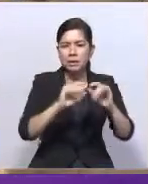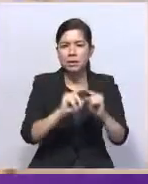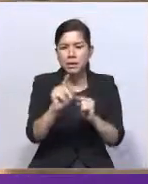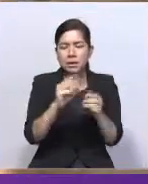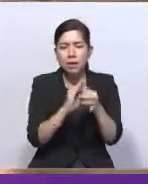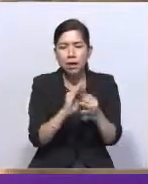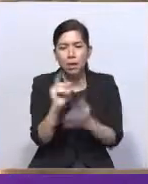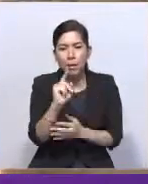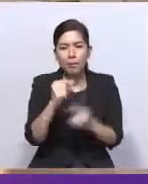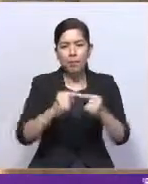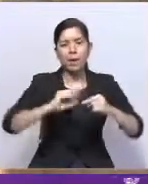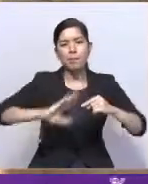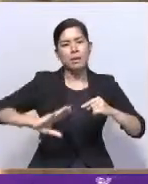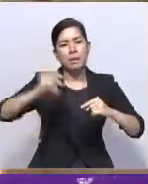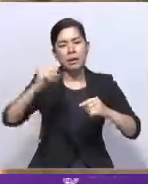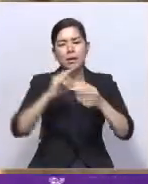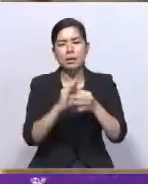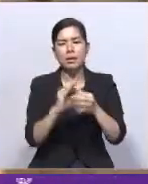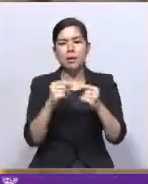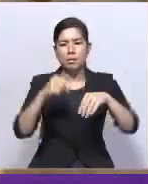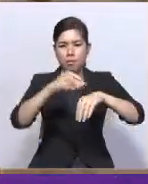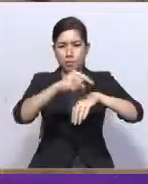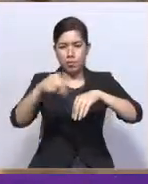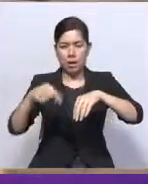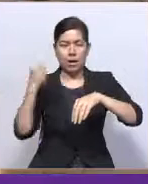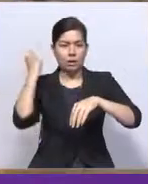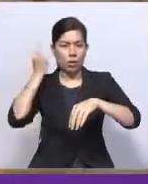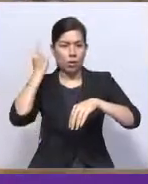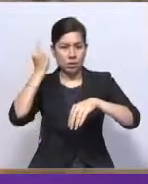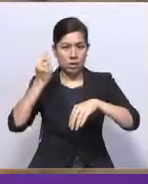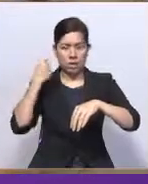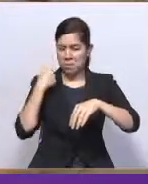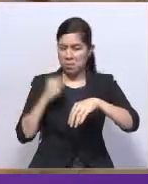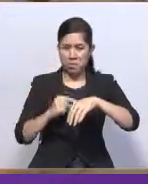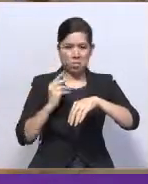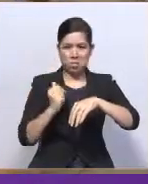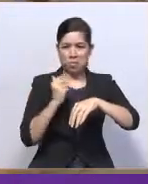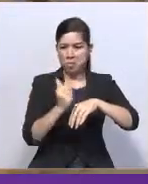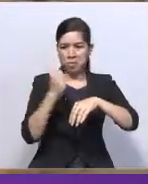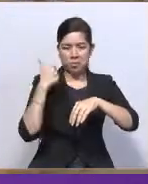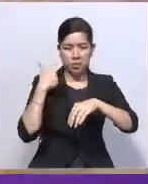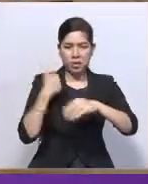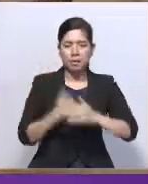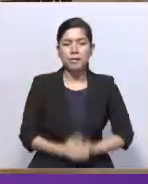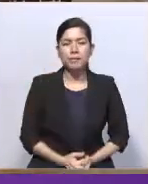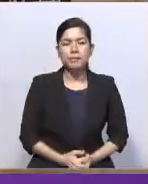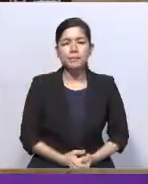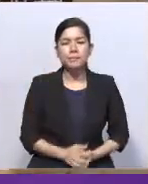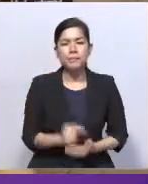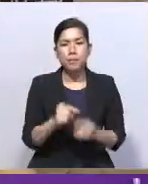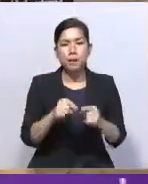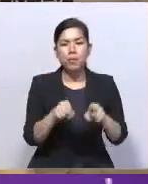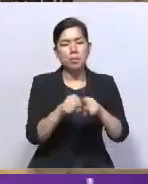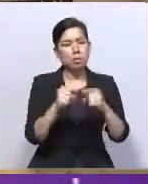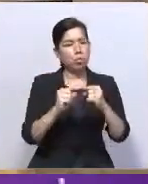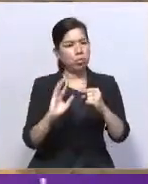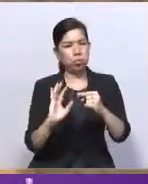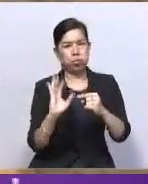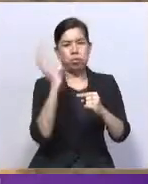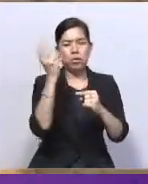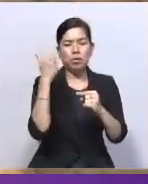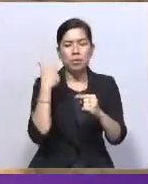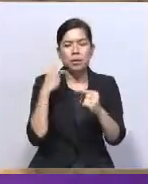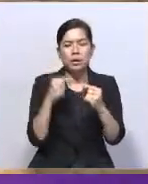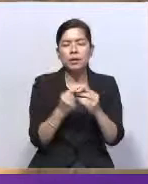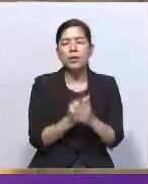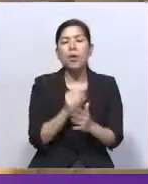พัฒนาแหล่งท่องเที่ยวนะครับในพื้นที่นี้ให้มีศักยภาพในระดับเป็นระดับโลกเลยนะครับ